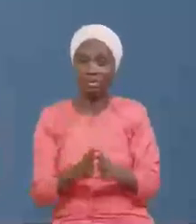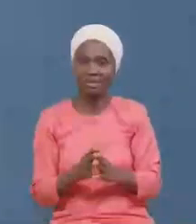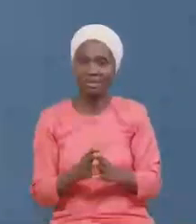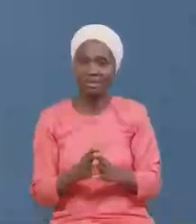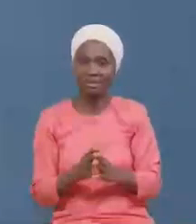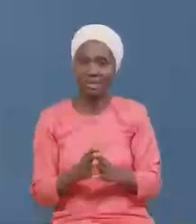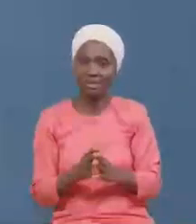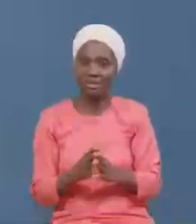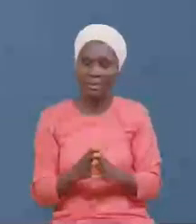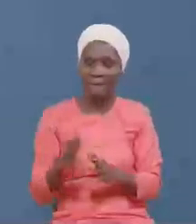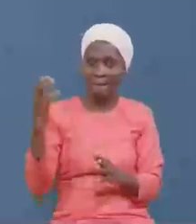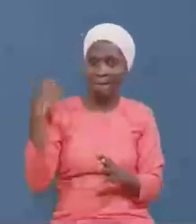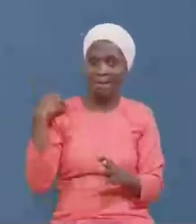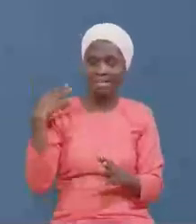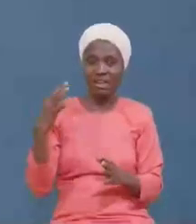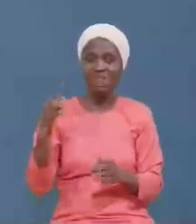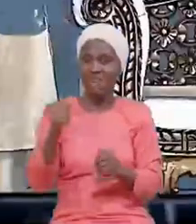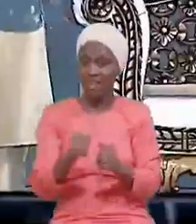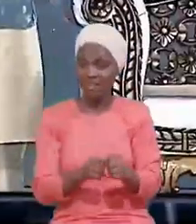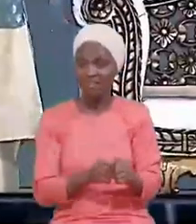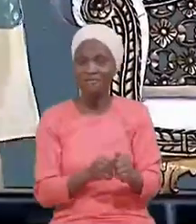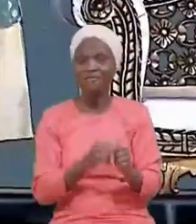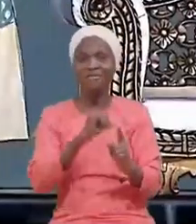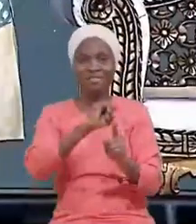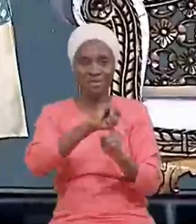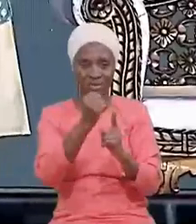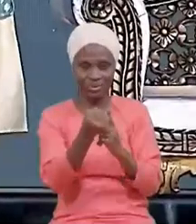lui, il est expert dans tous les domaines.